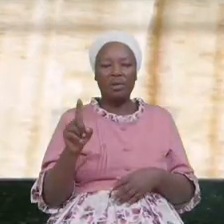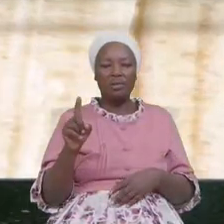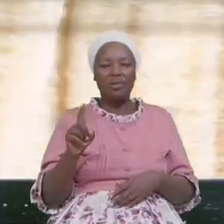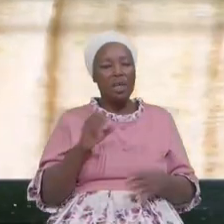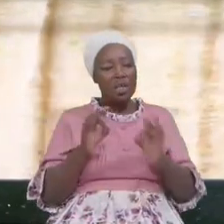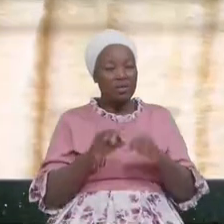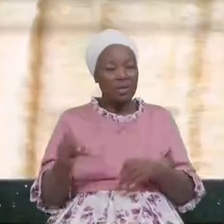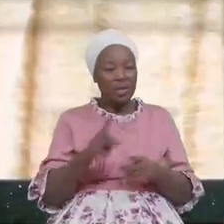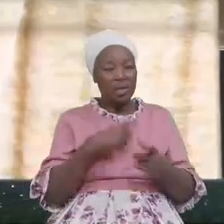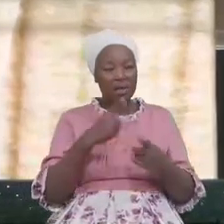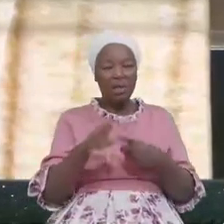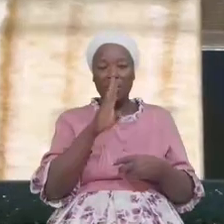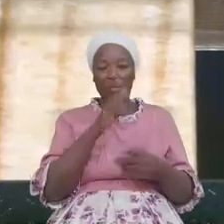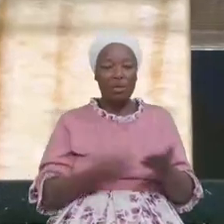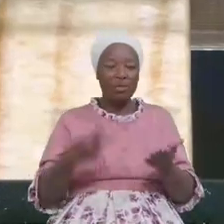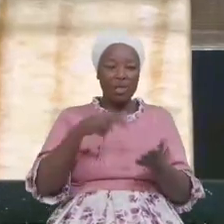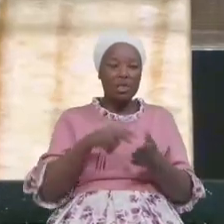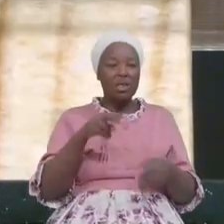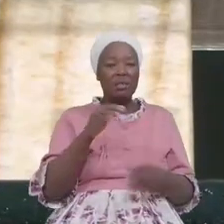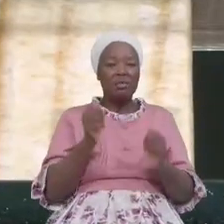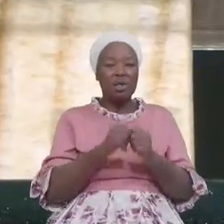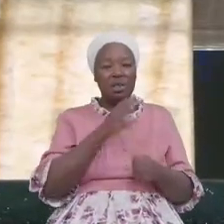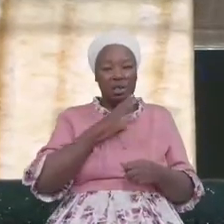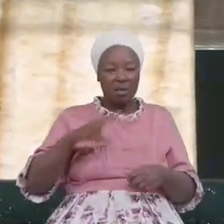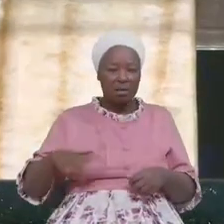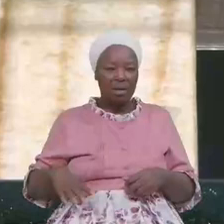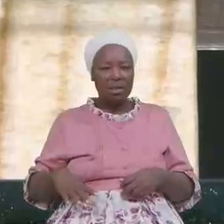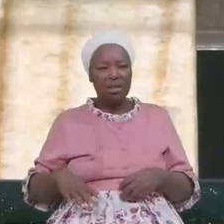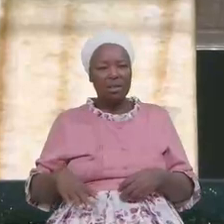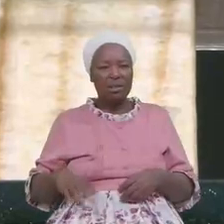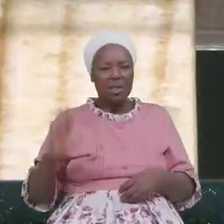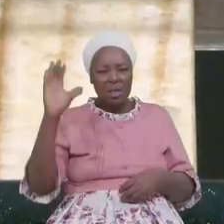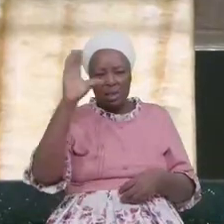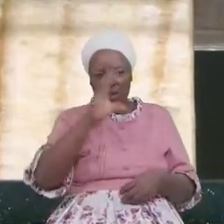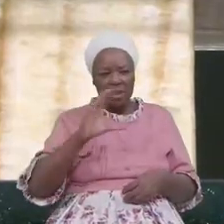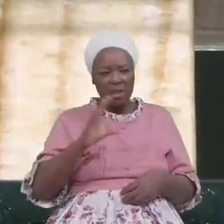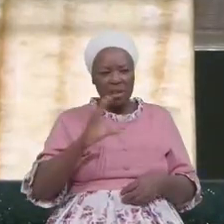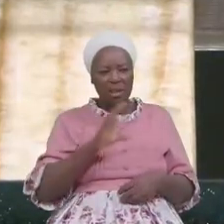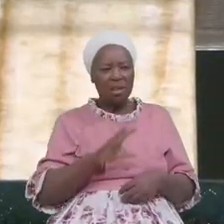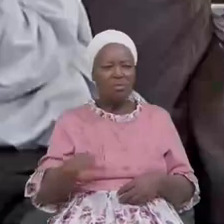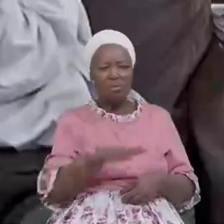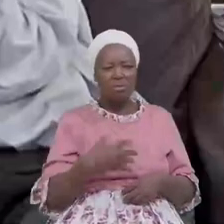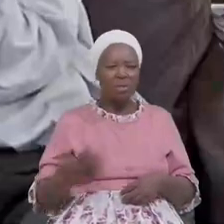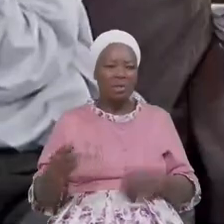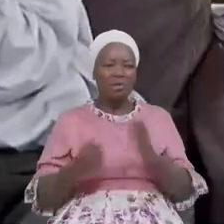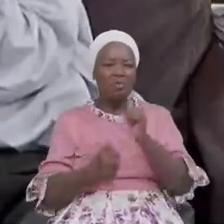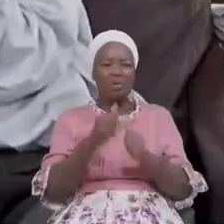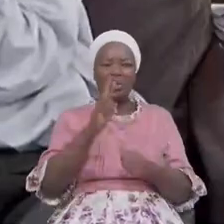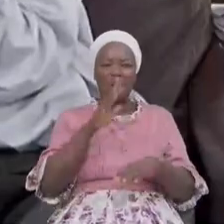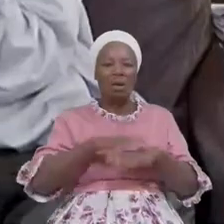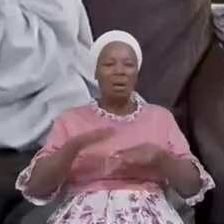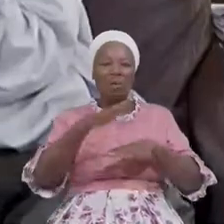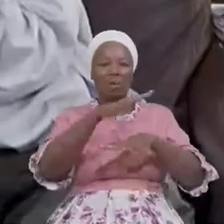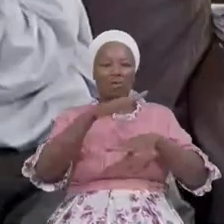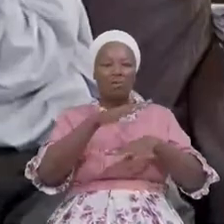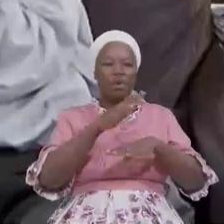Colossiens 3, 1. Si vous êtes ressuscité avec Christ, cherchez les choses d'en haut, où Christ